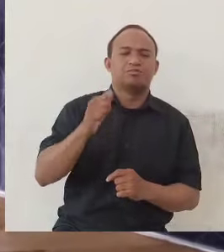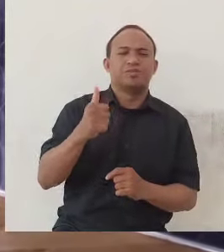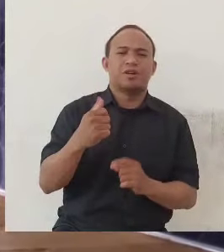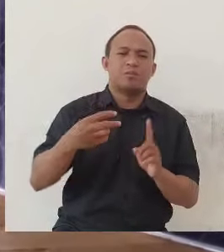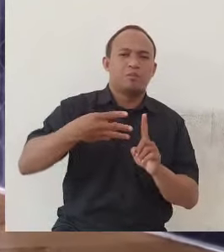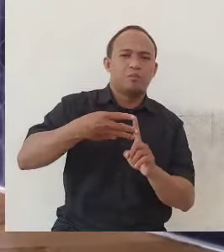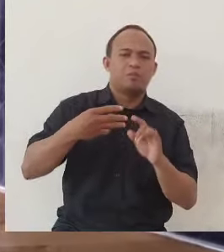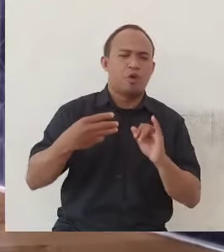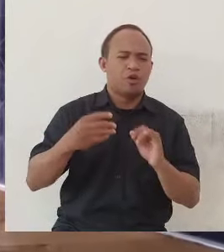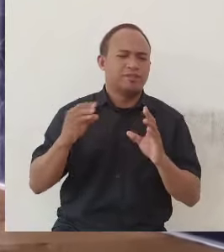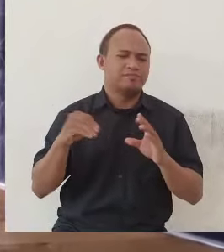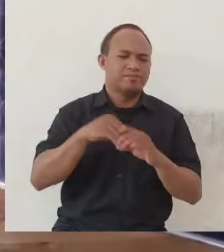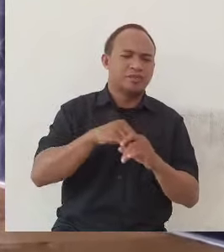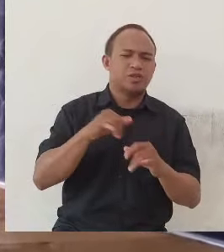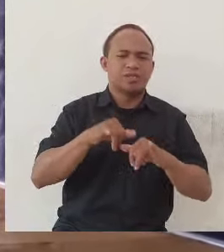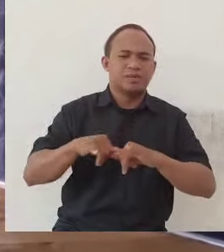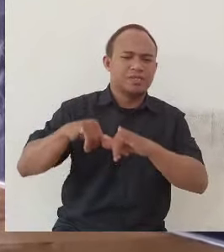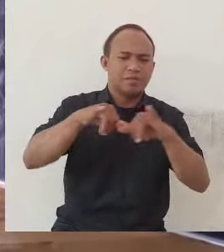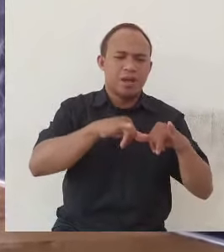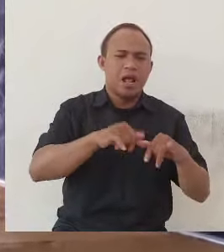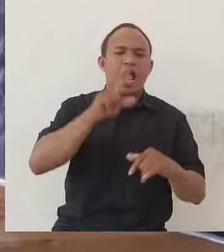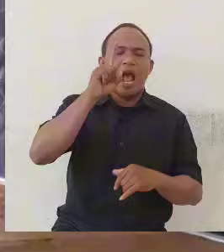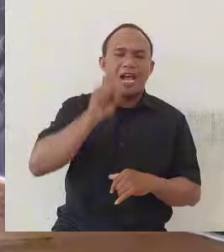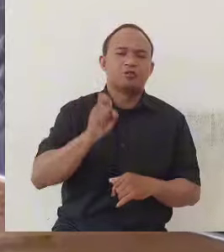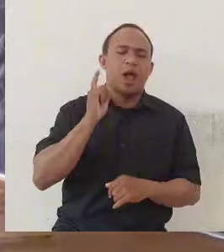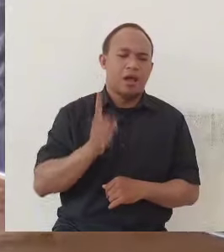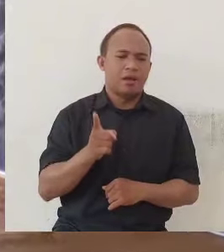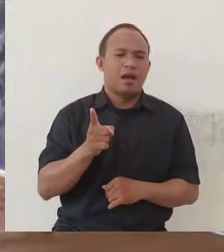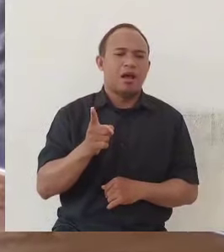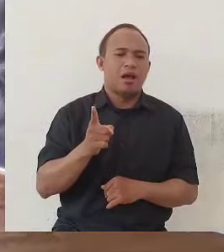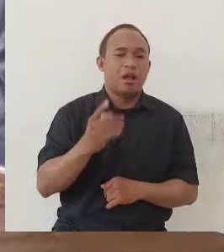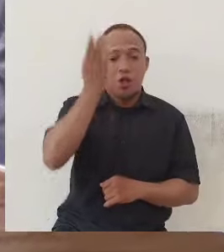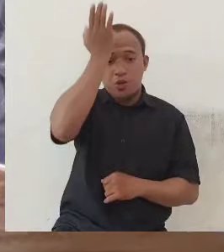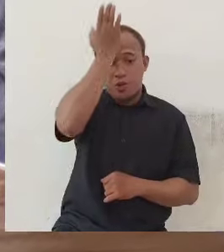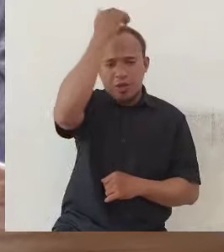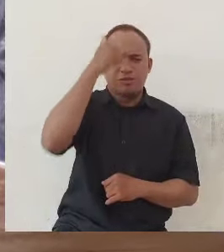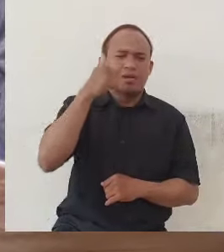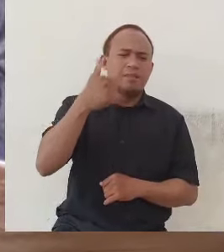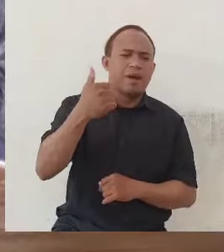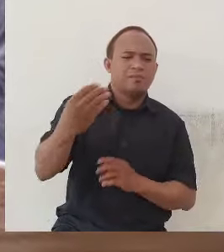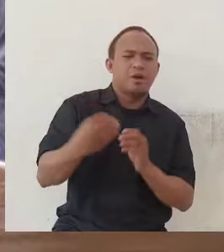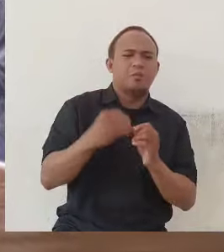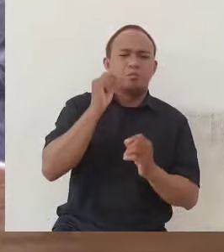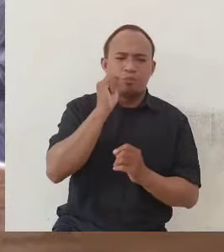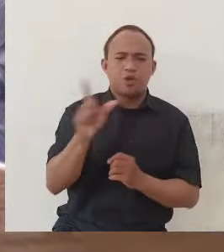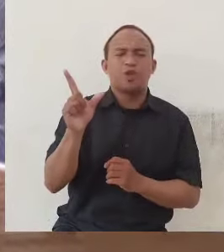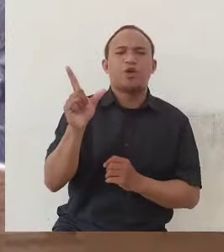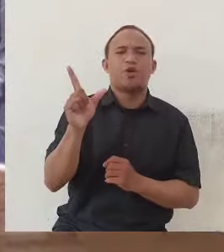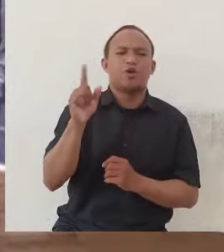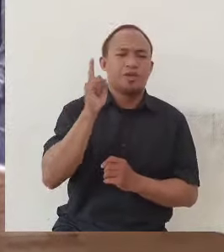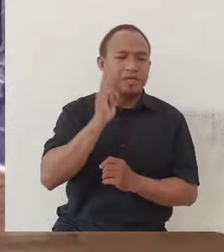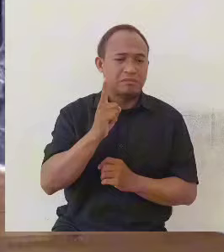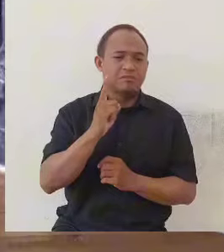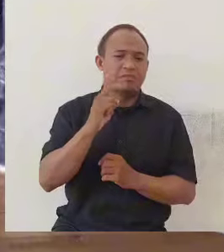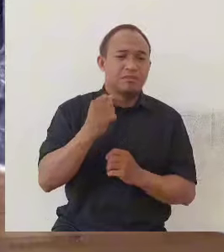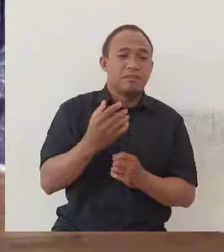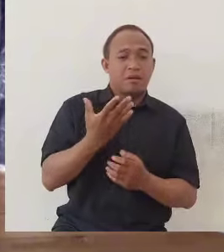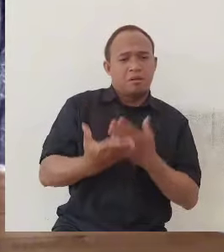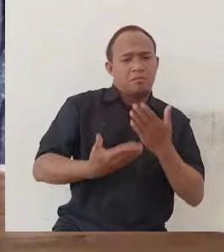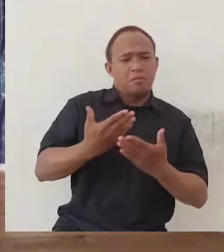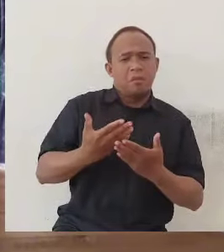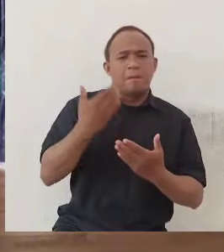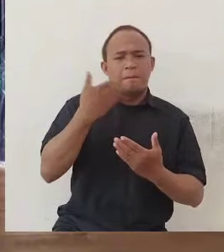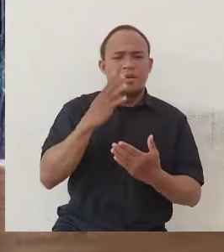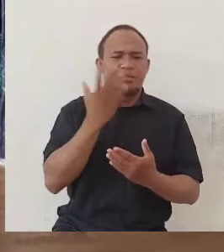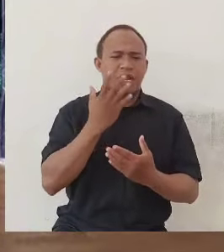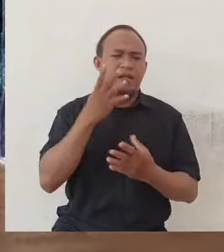geopark, biological, sama cultural juga harus ada. Dan Gorontalo punya itu semua. Betul sekali, dan gak cuma itu aja, Badaya Pobu